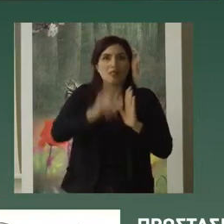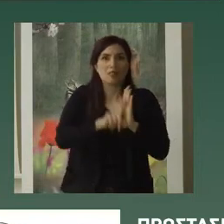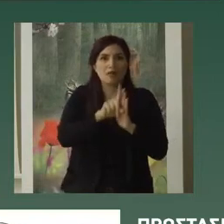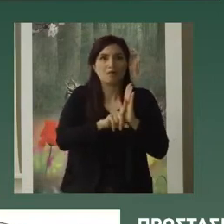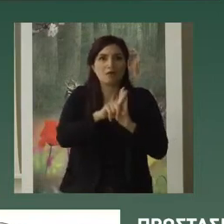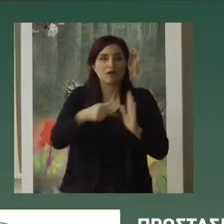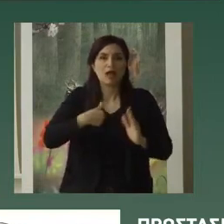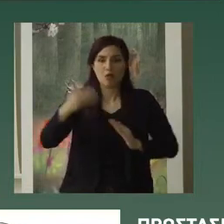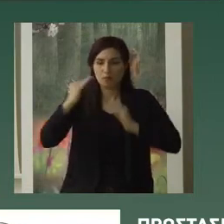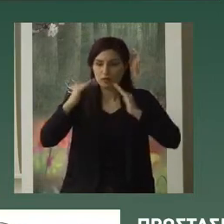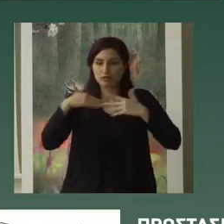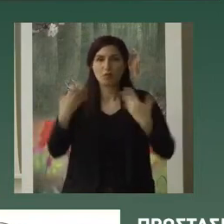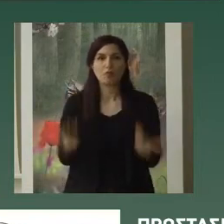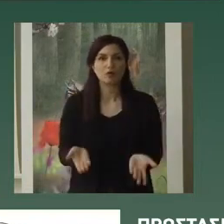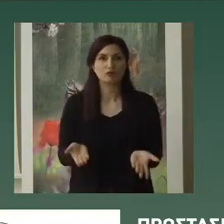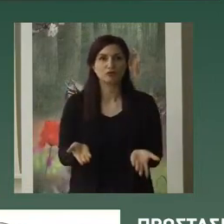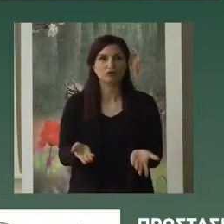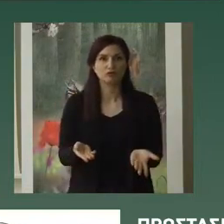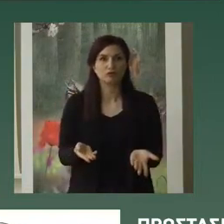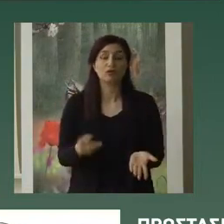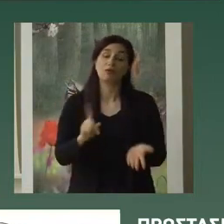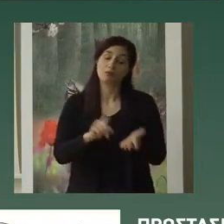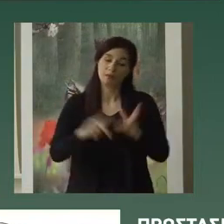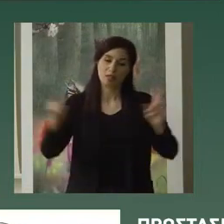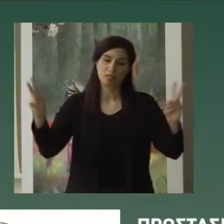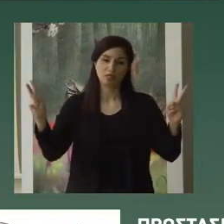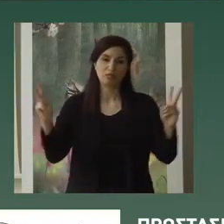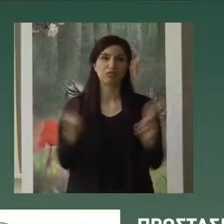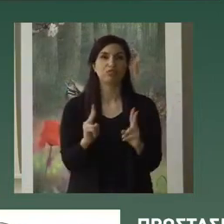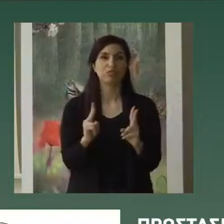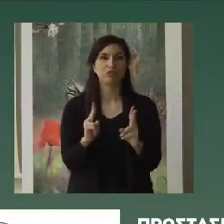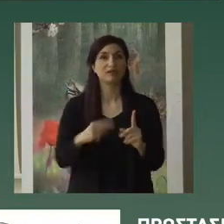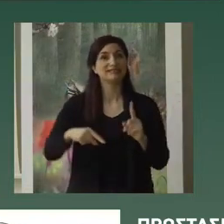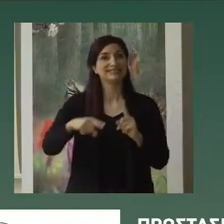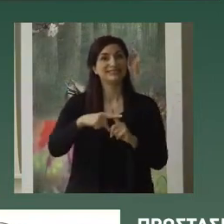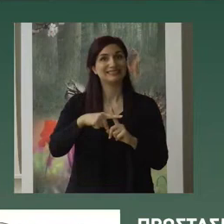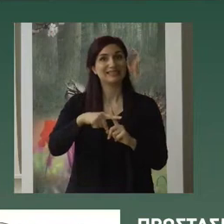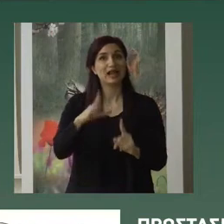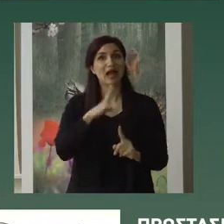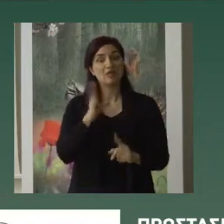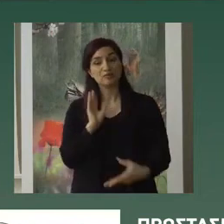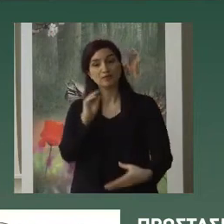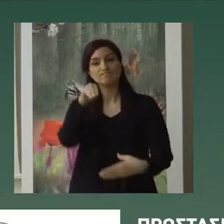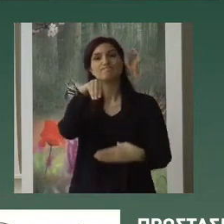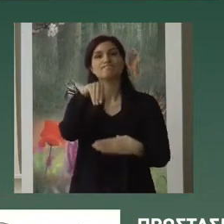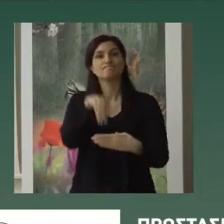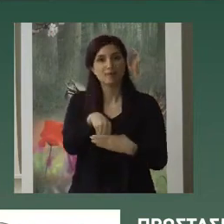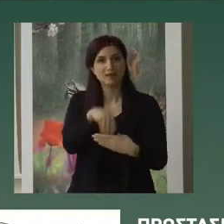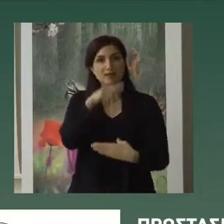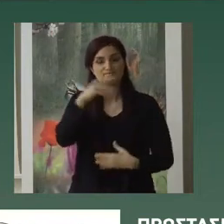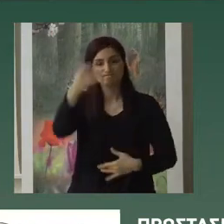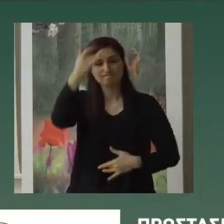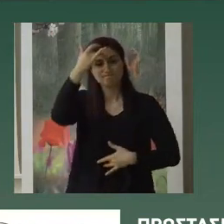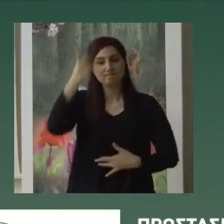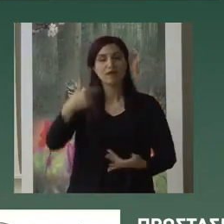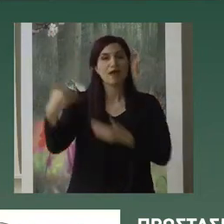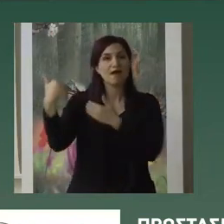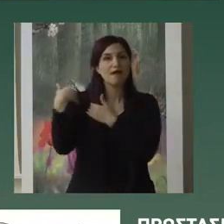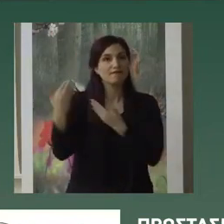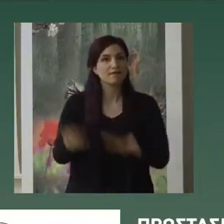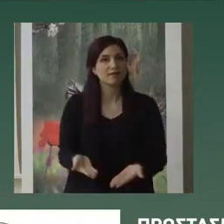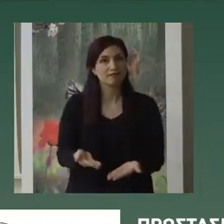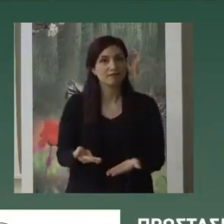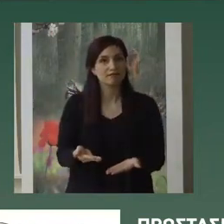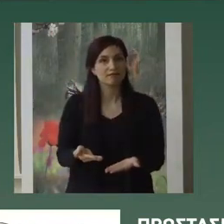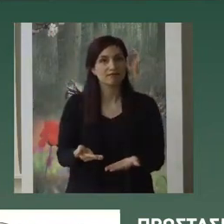και προσαρμογή είναι οι δύο όψεις του ίδιου νομίσματος. Η μία λοιπόν επιχειρεί να λύσει το πρόβλημα και η άλλη επιχειρεί να αντιμετωπίσει τις επιπτώσεις του προβλήματος